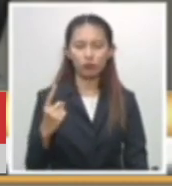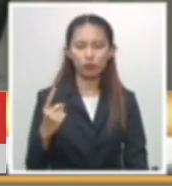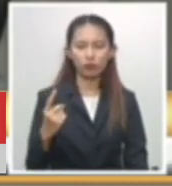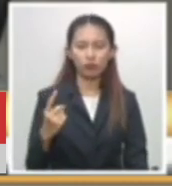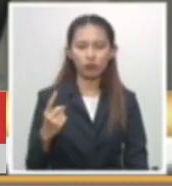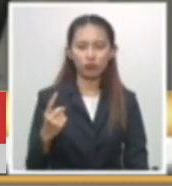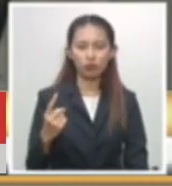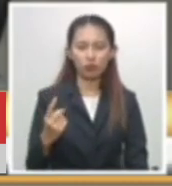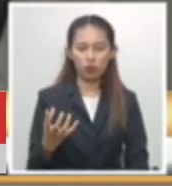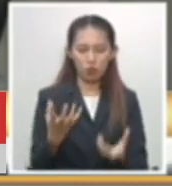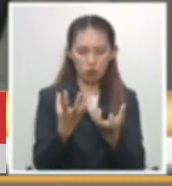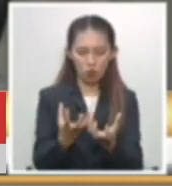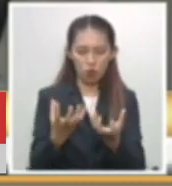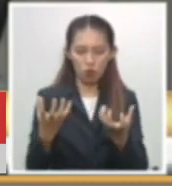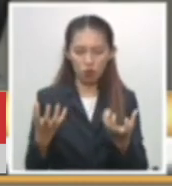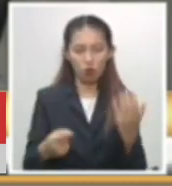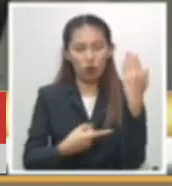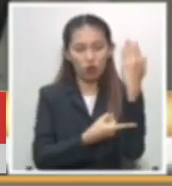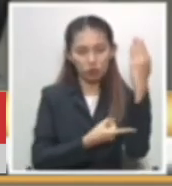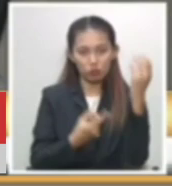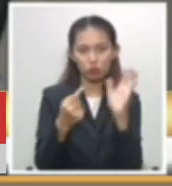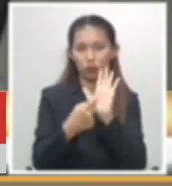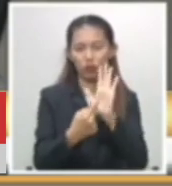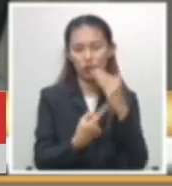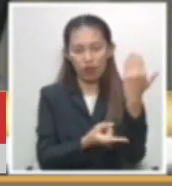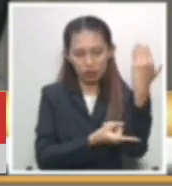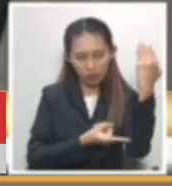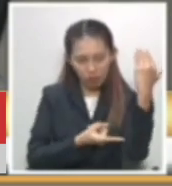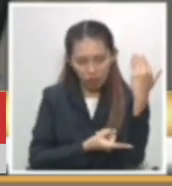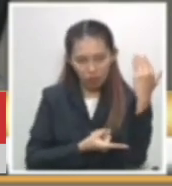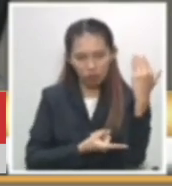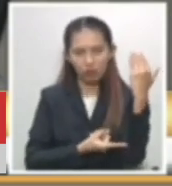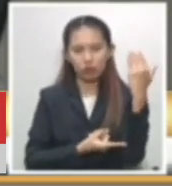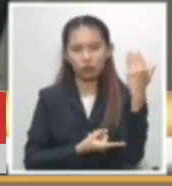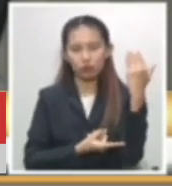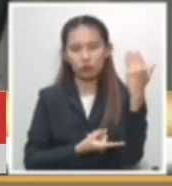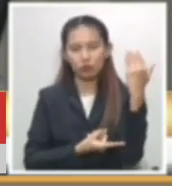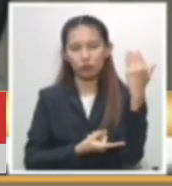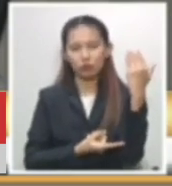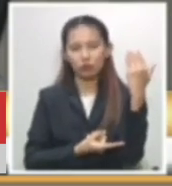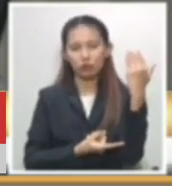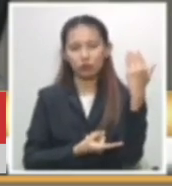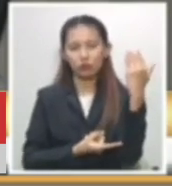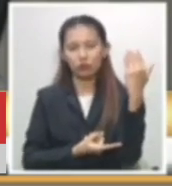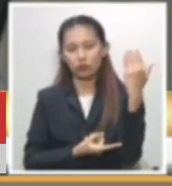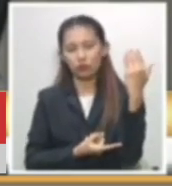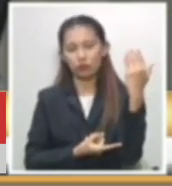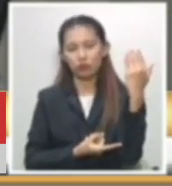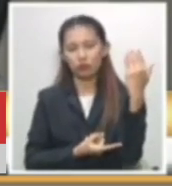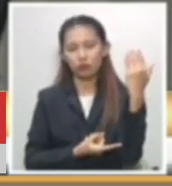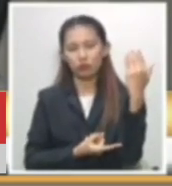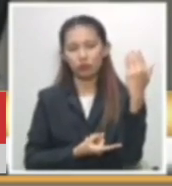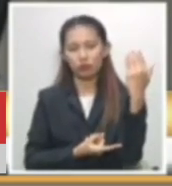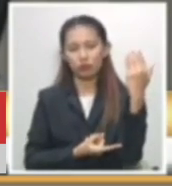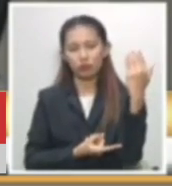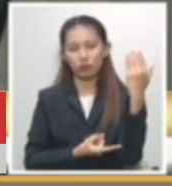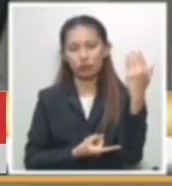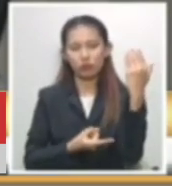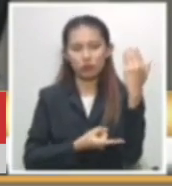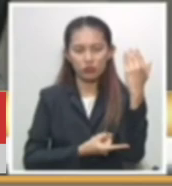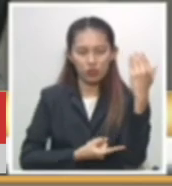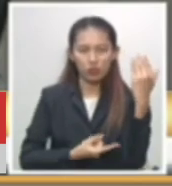าพืชผลยางพารายางดิบใช้ได้ครับยางแผ่นใช้ได้